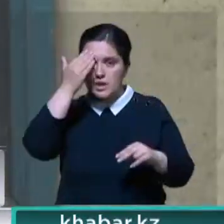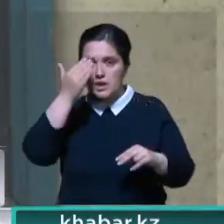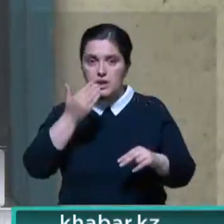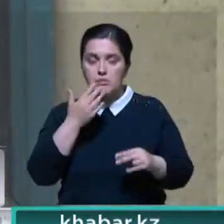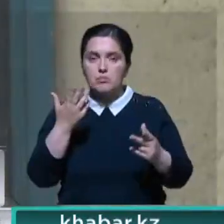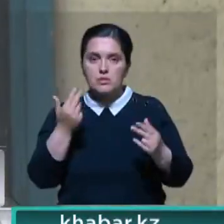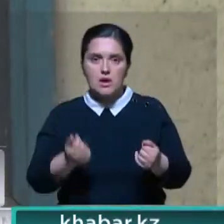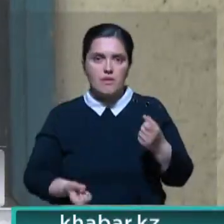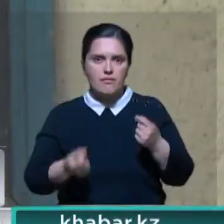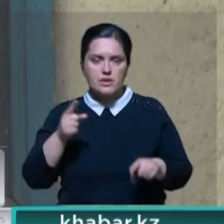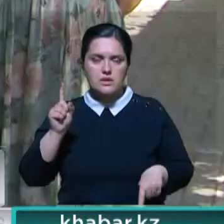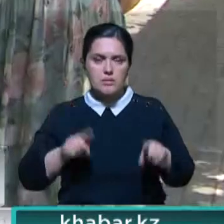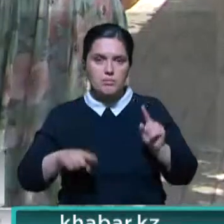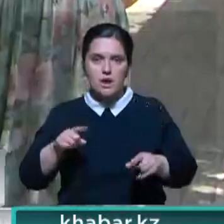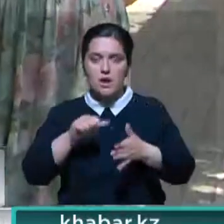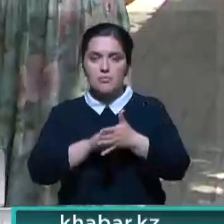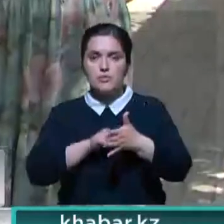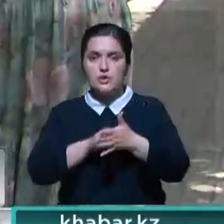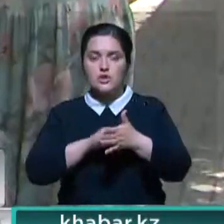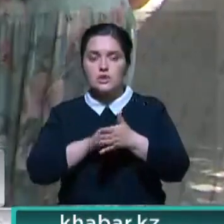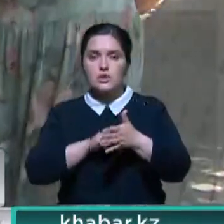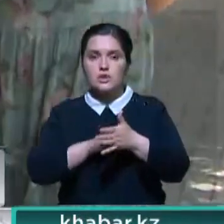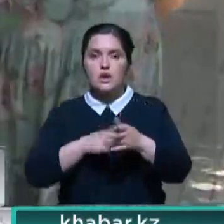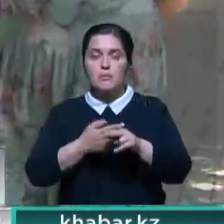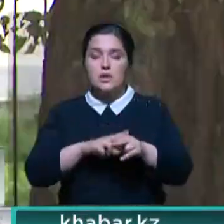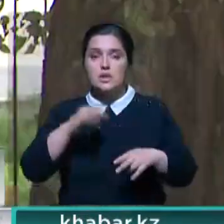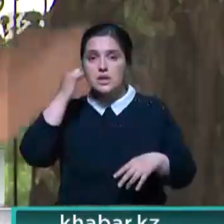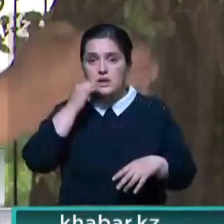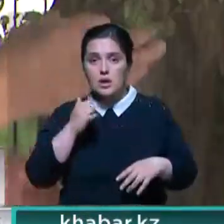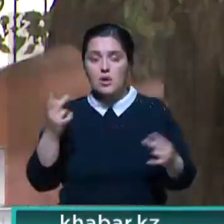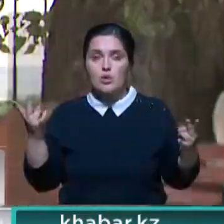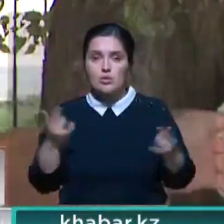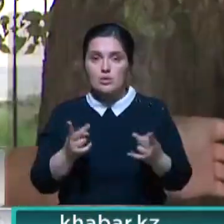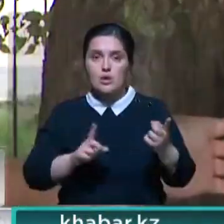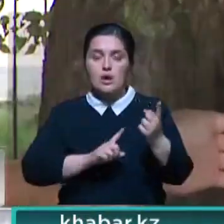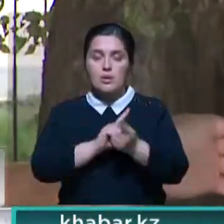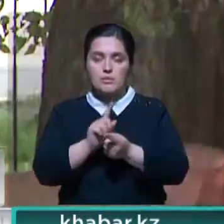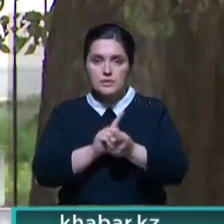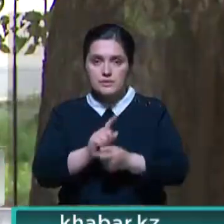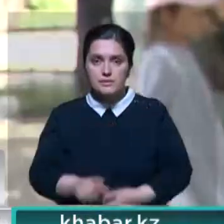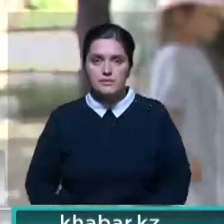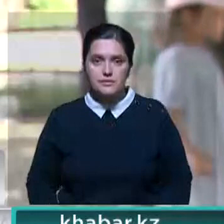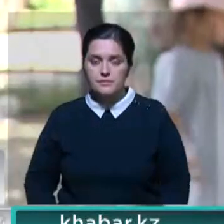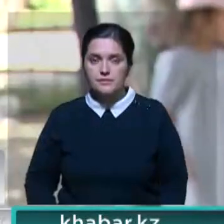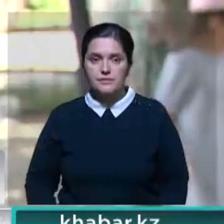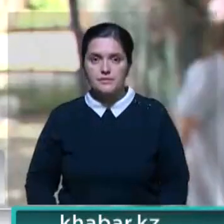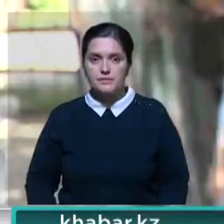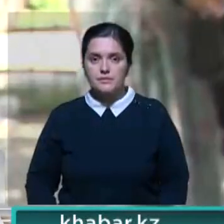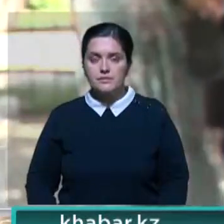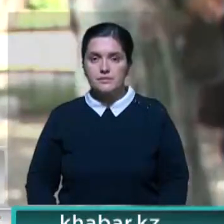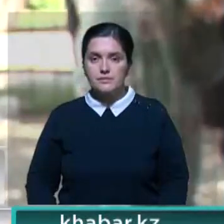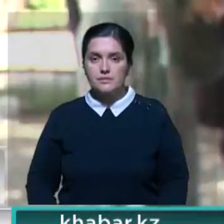действительно возникают перебои. Причина – магистральная сеть устарела. Требуется модернизация и сетей, и оборудования. Производится